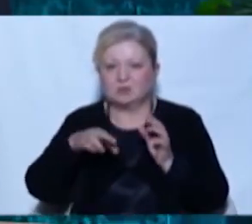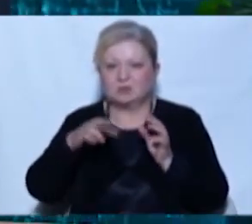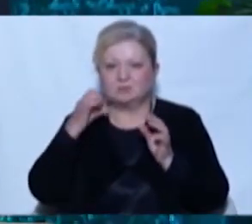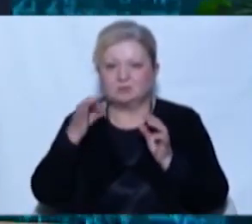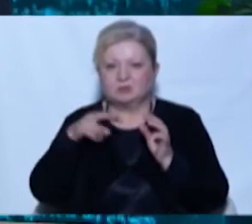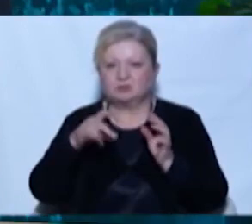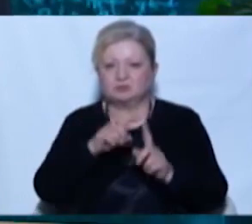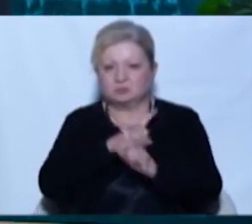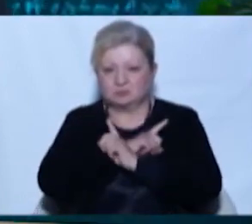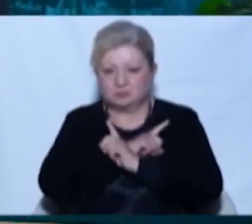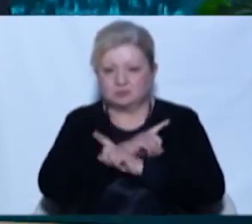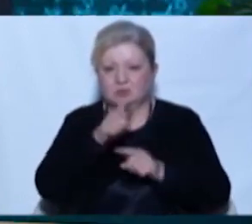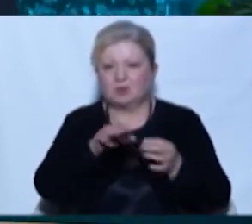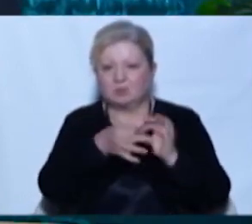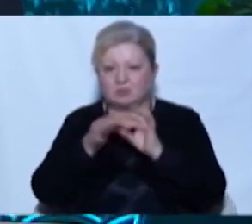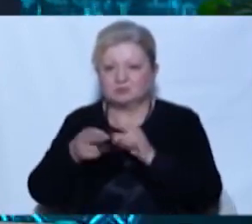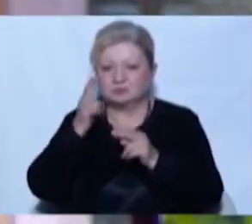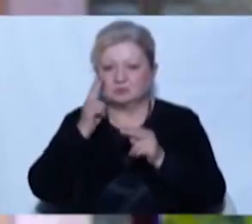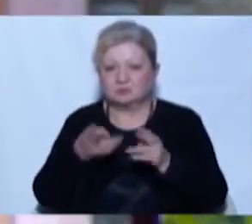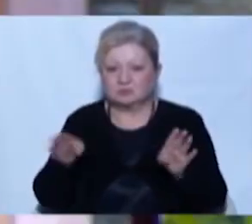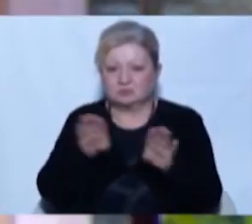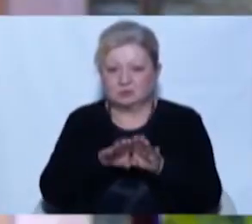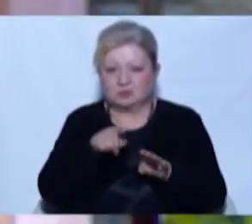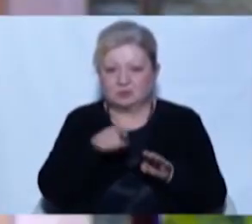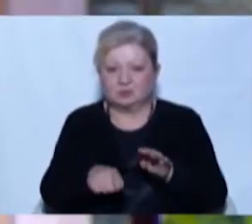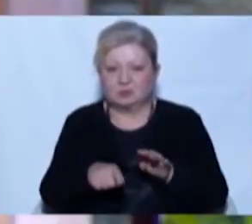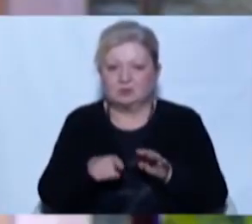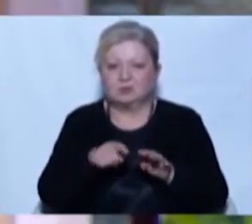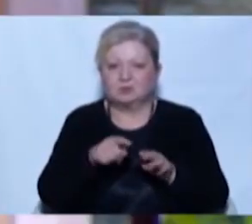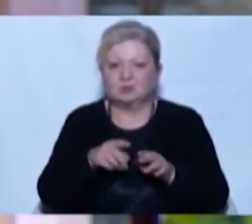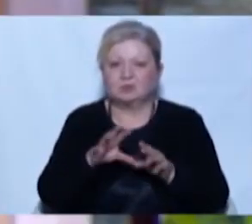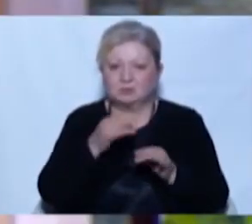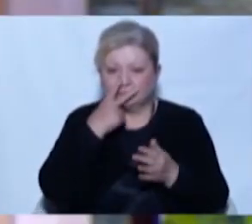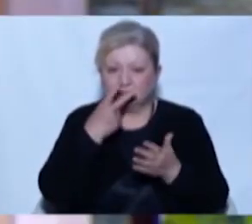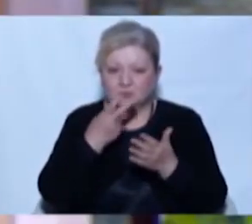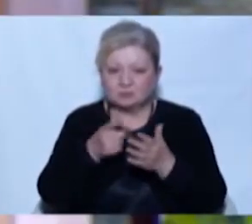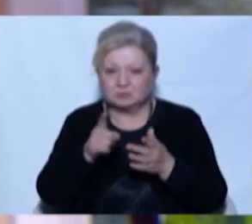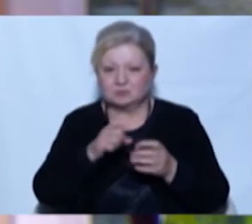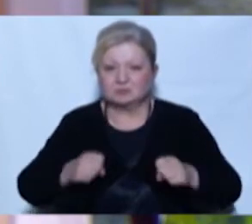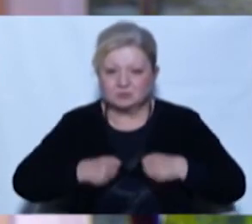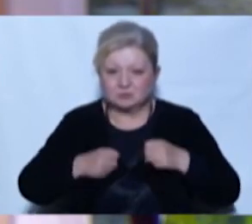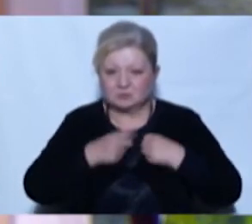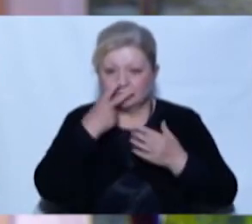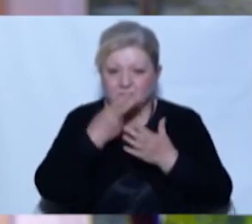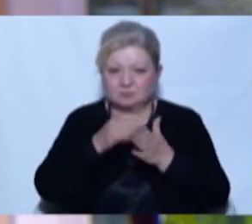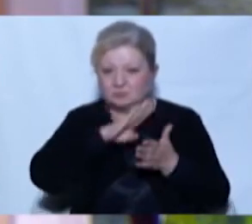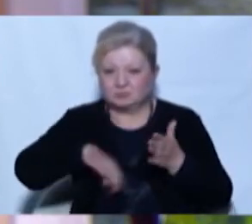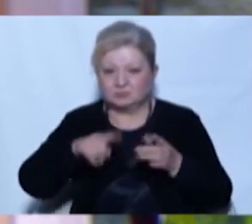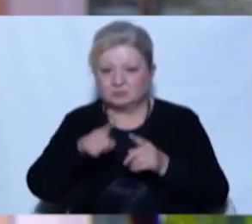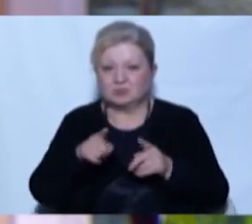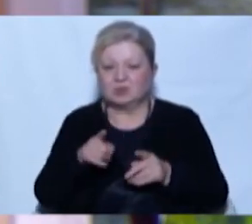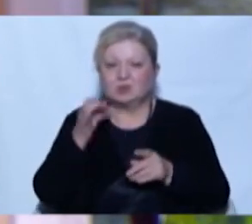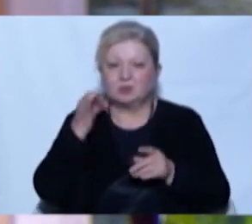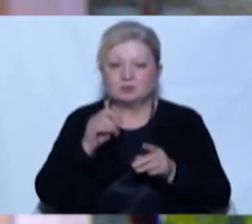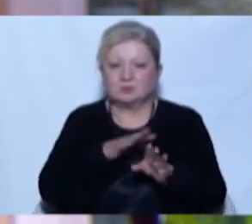და პროცესი დაიხურა. მიუხედავად მცდელობისა, იუგოსლავიამ მთლიანობა ვერ